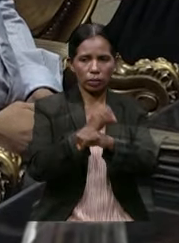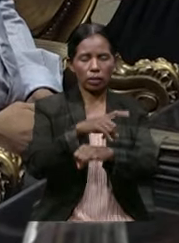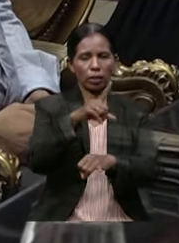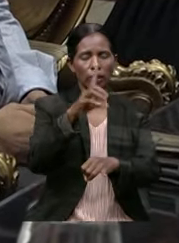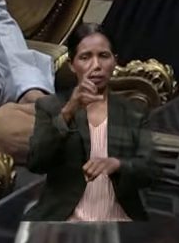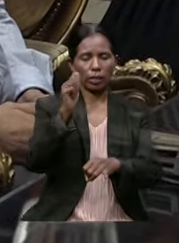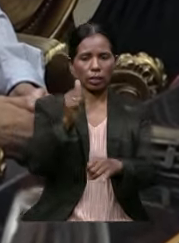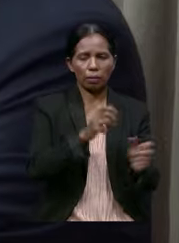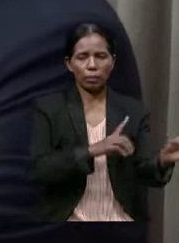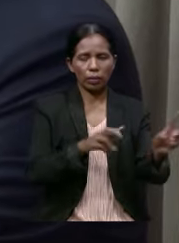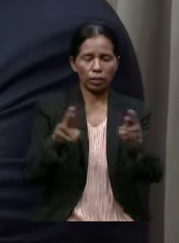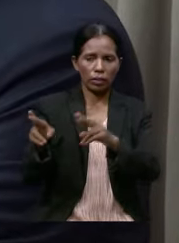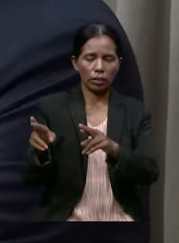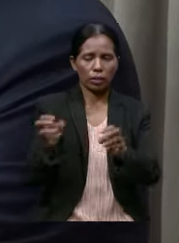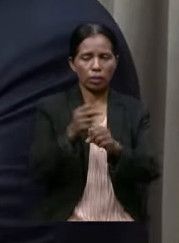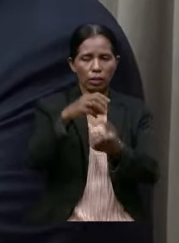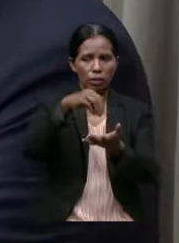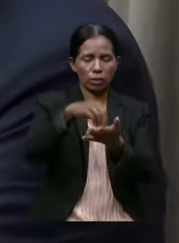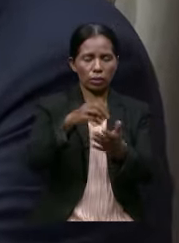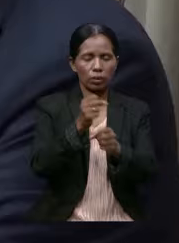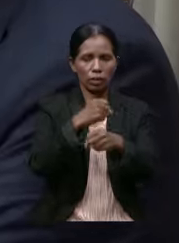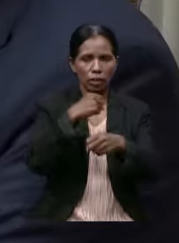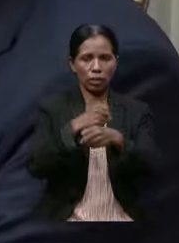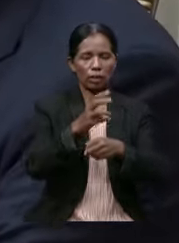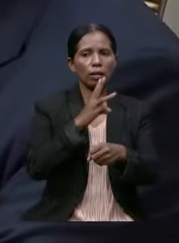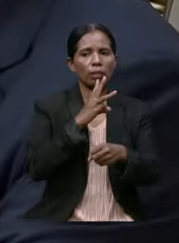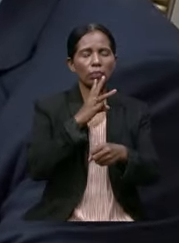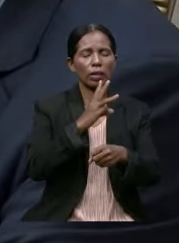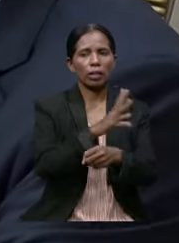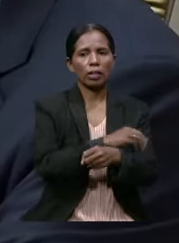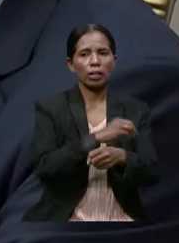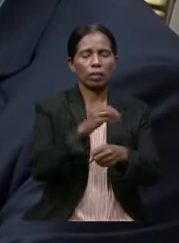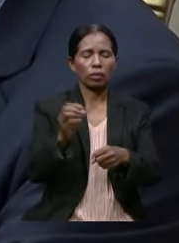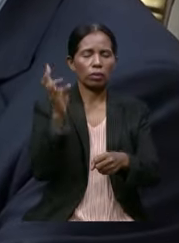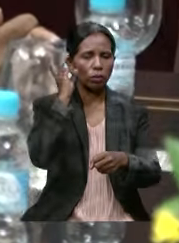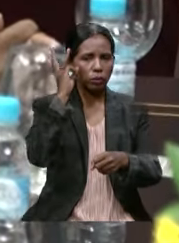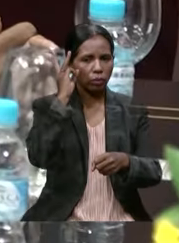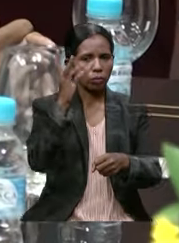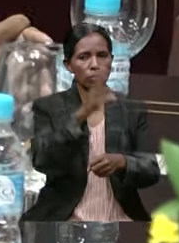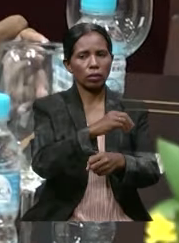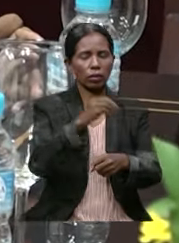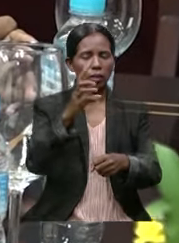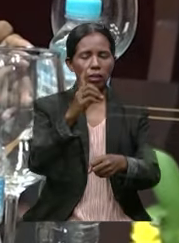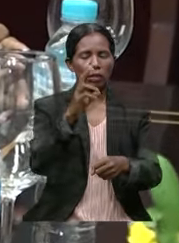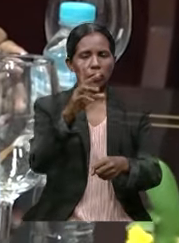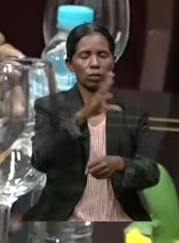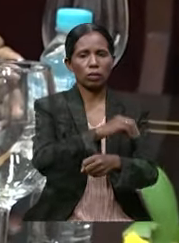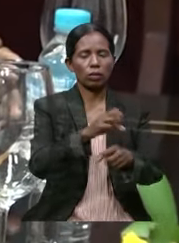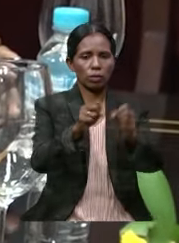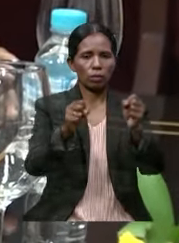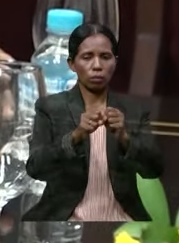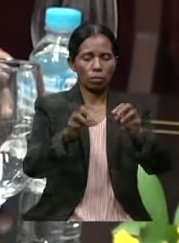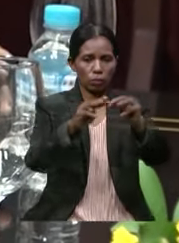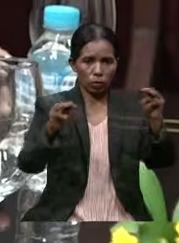nebe prontu ona atu halo investimentu hori produs be bebida no tua manas ia area da risula suku Gariwai